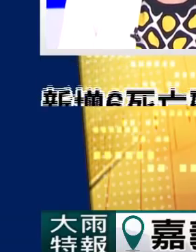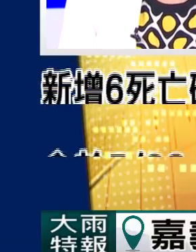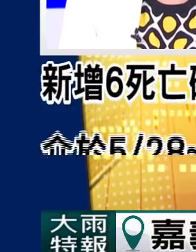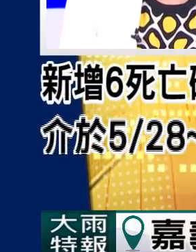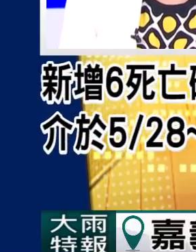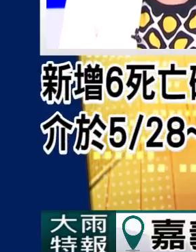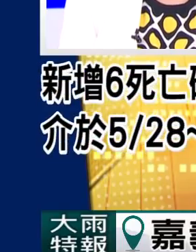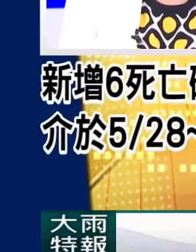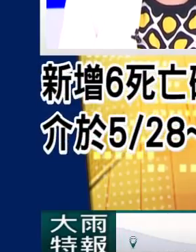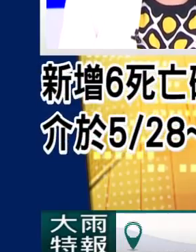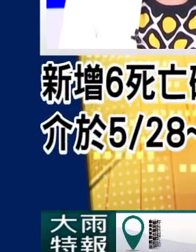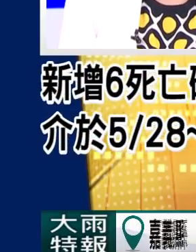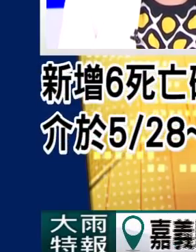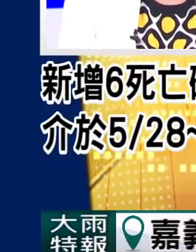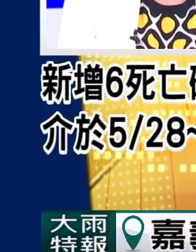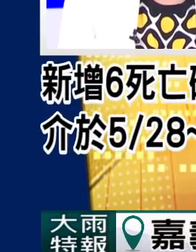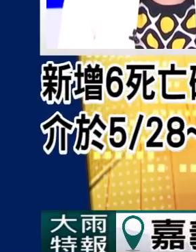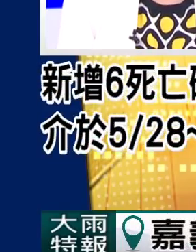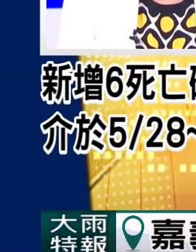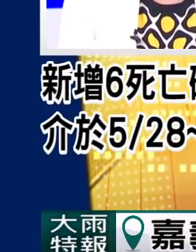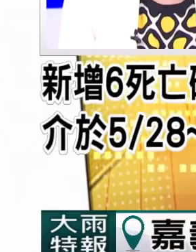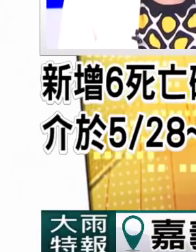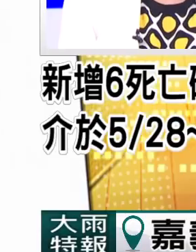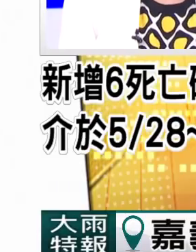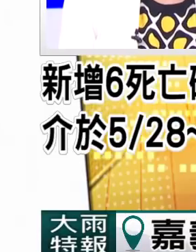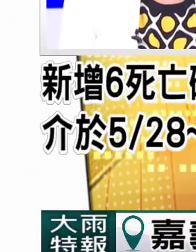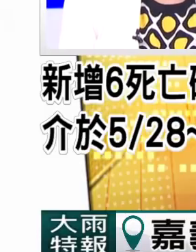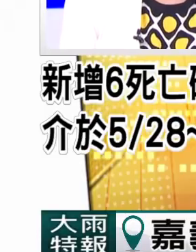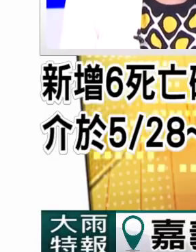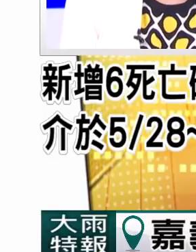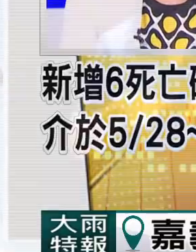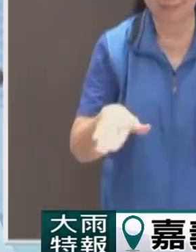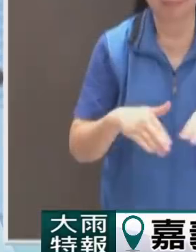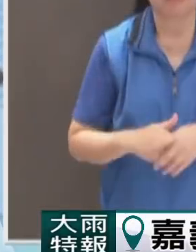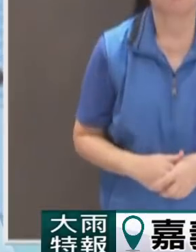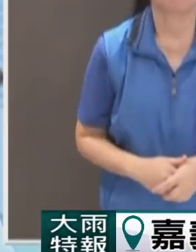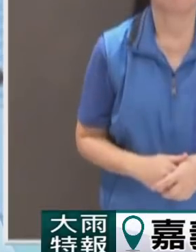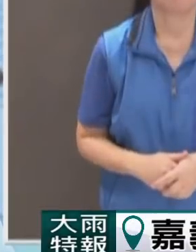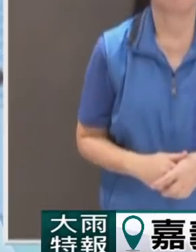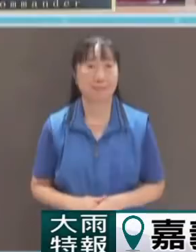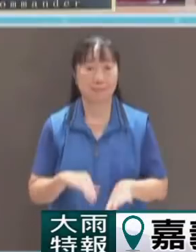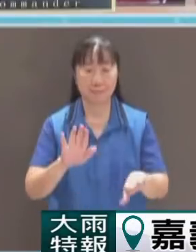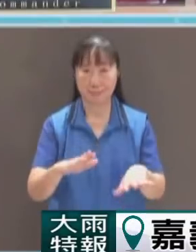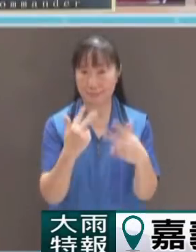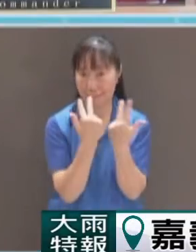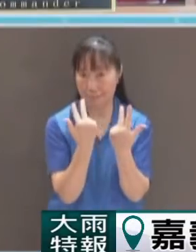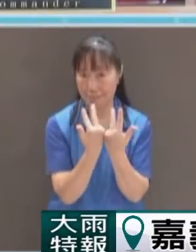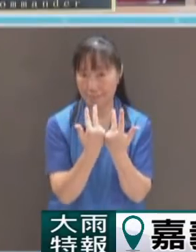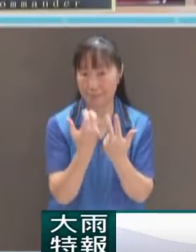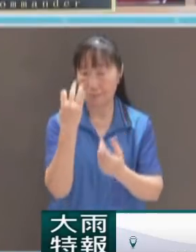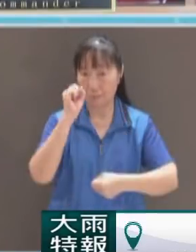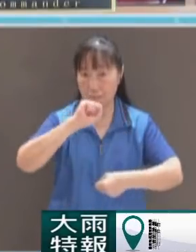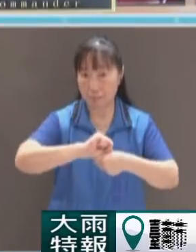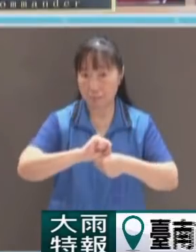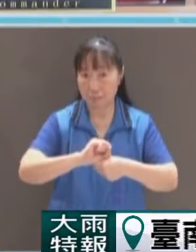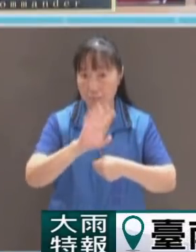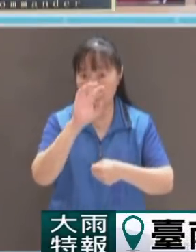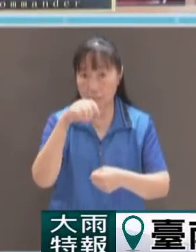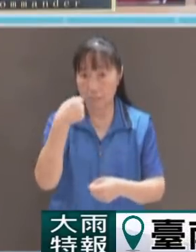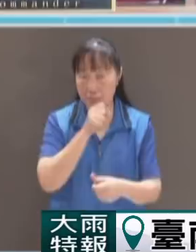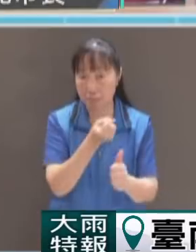北农群聚有关。来听新北市长侯友宜的最新说明。 今天新北市的新增本土病